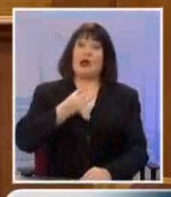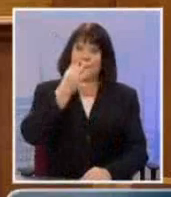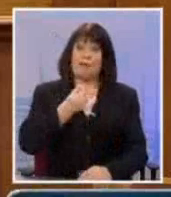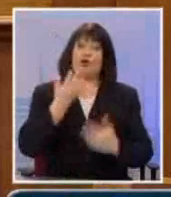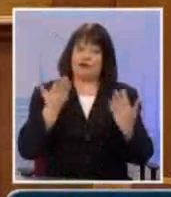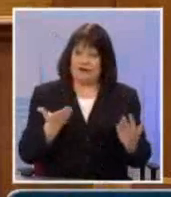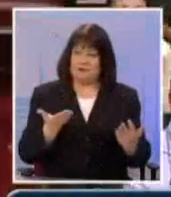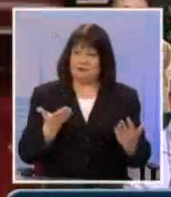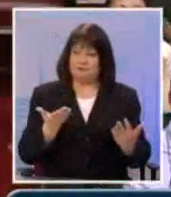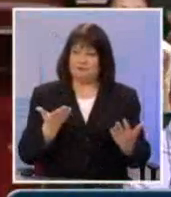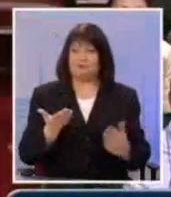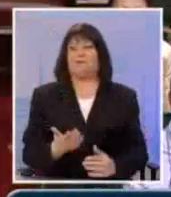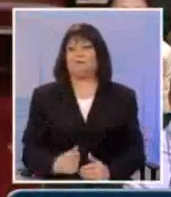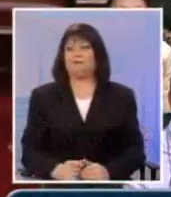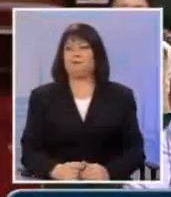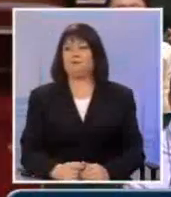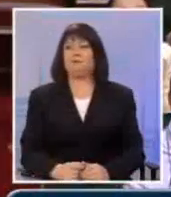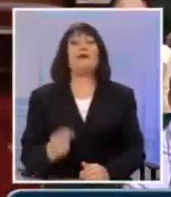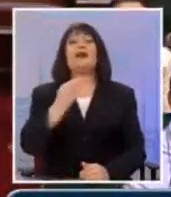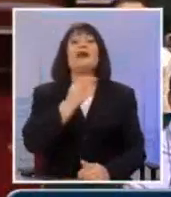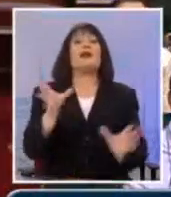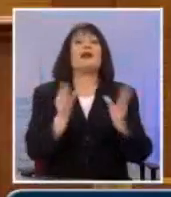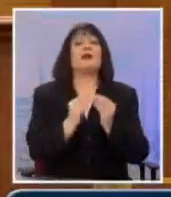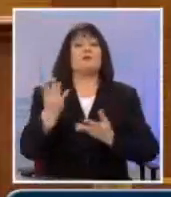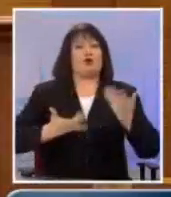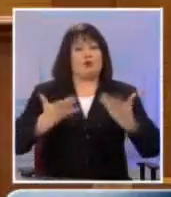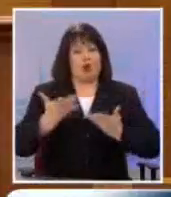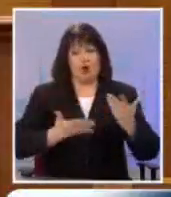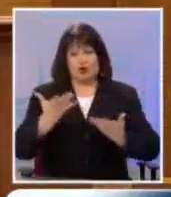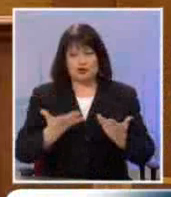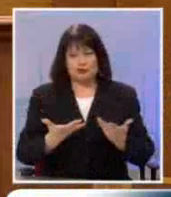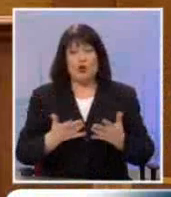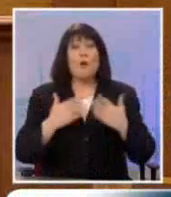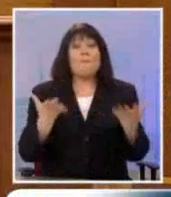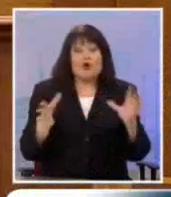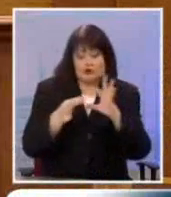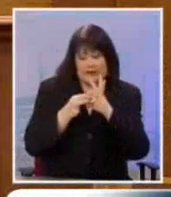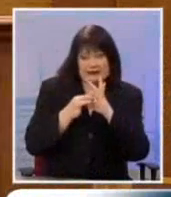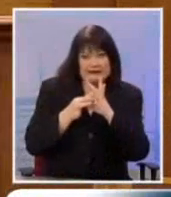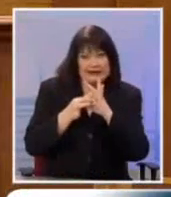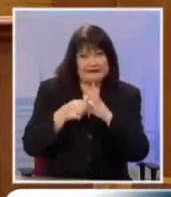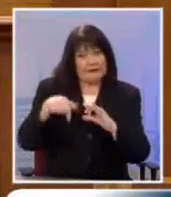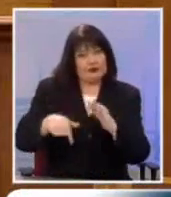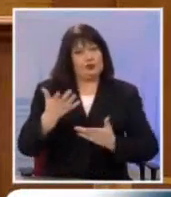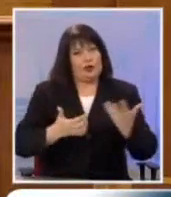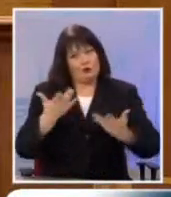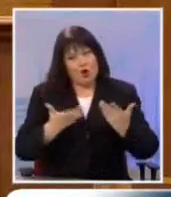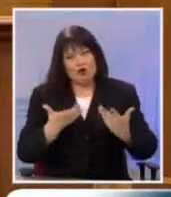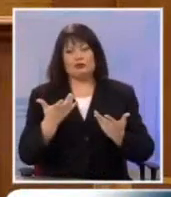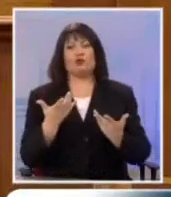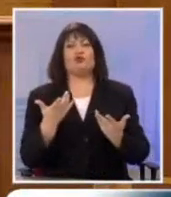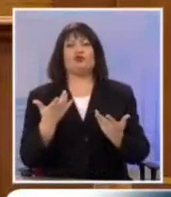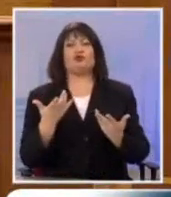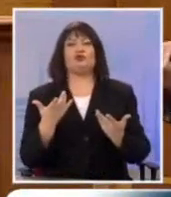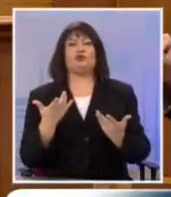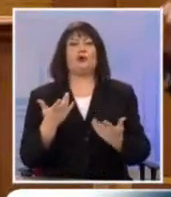εξής. Για το θέμα του προϋπολογισμού και πώς συνδέεται αυτός ο προϋπολογισμός